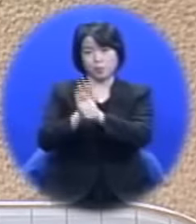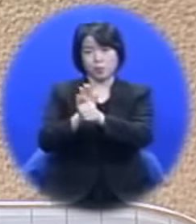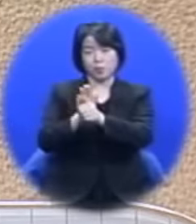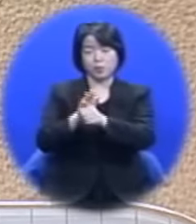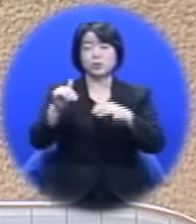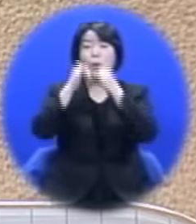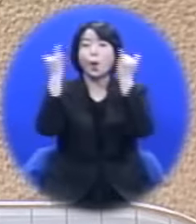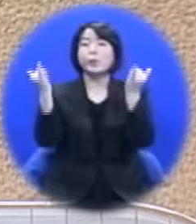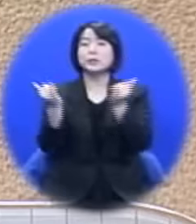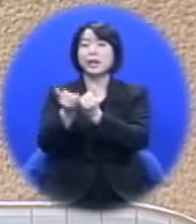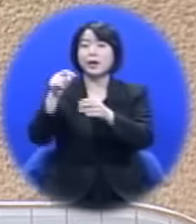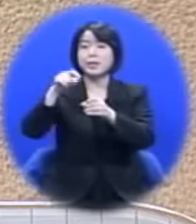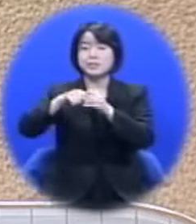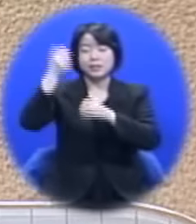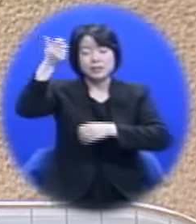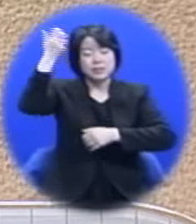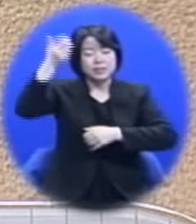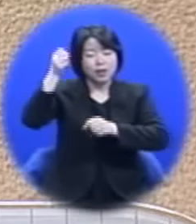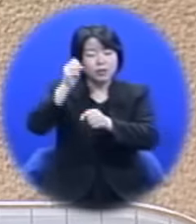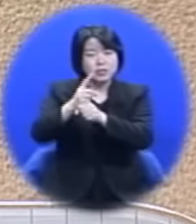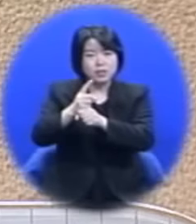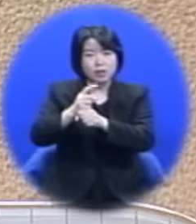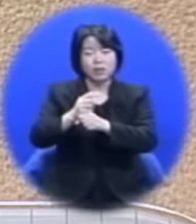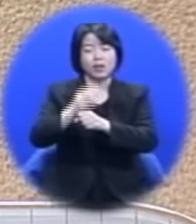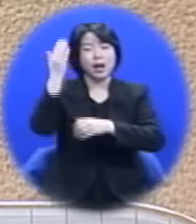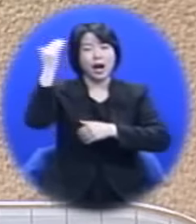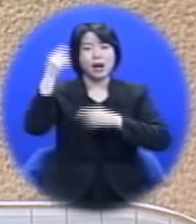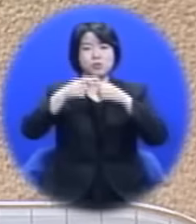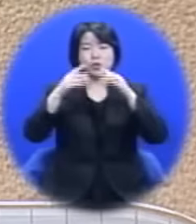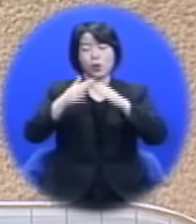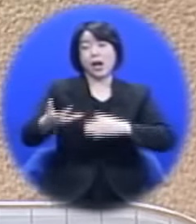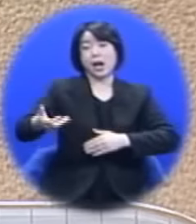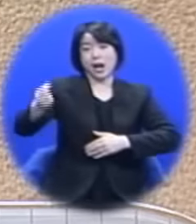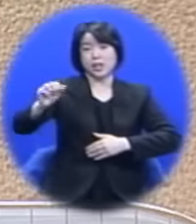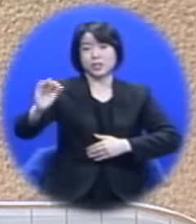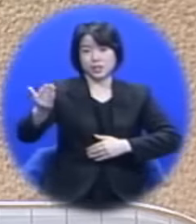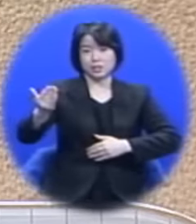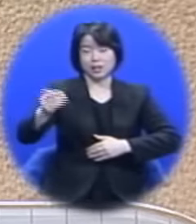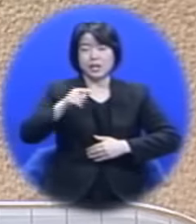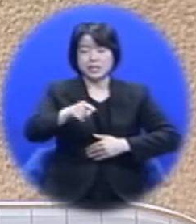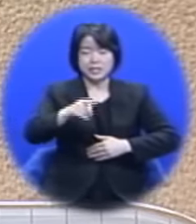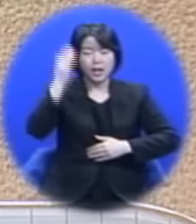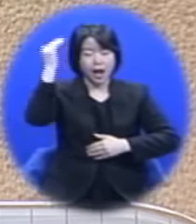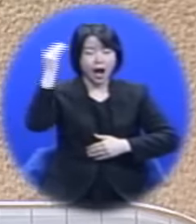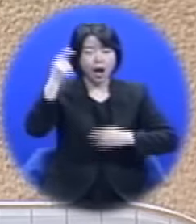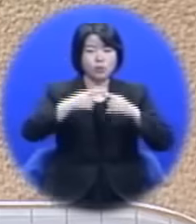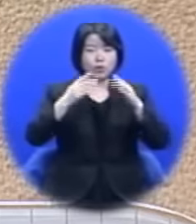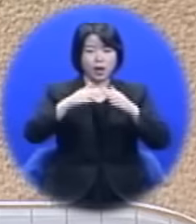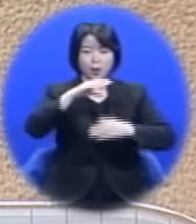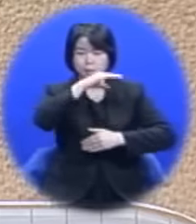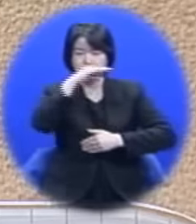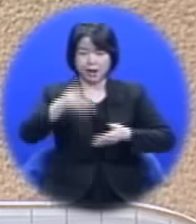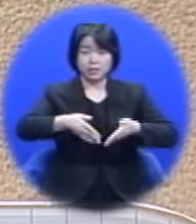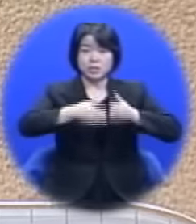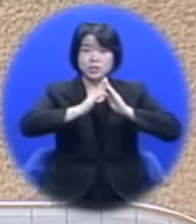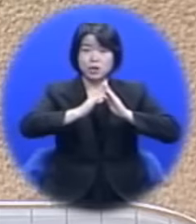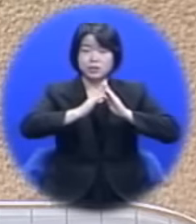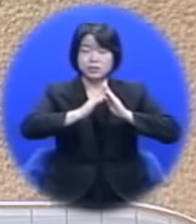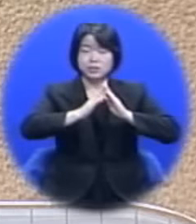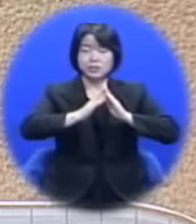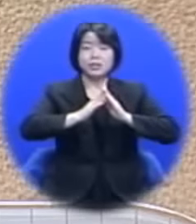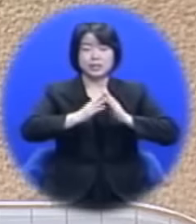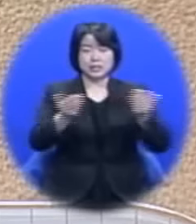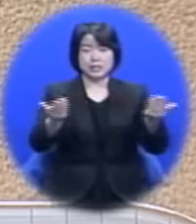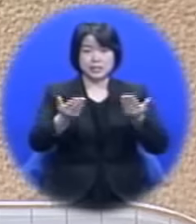사회적인 영성을 한국 교회가 가져야 한다고 그게 한국 교회가 바로되는 길이라고 그렇게 말들